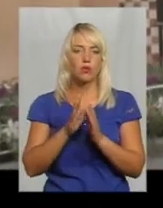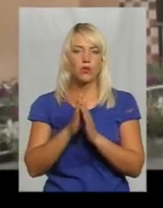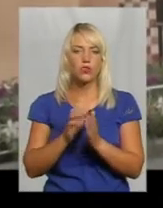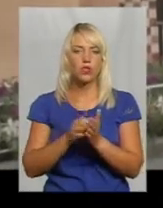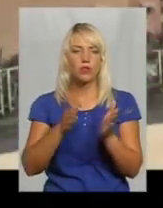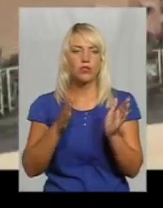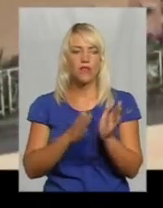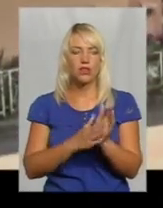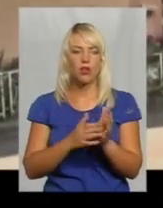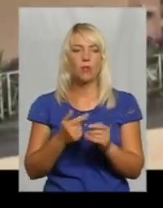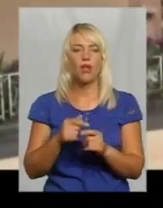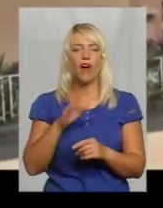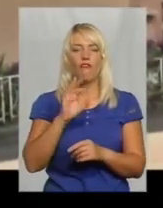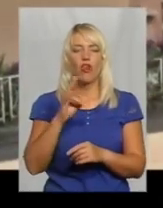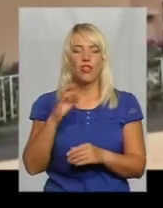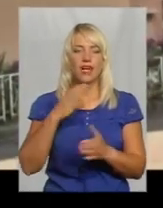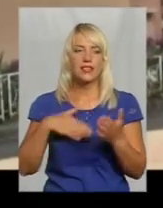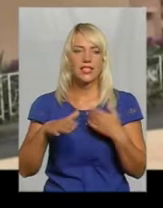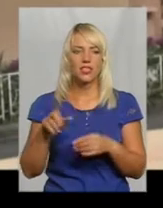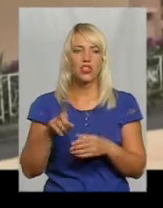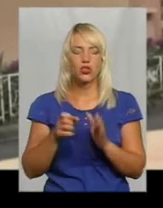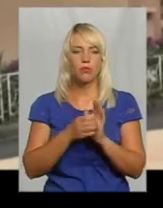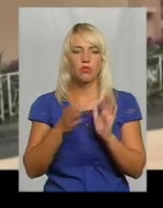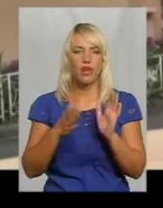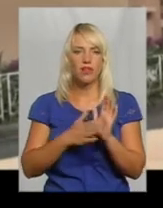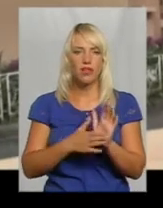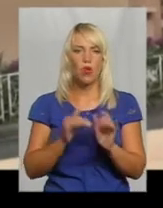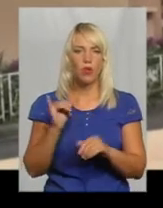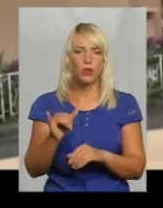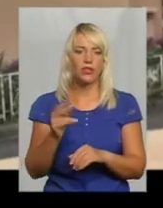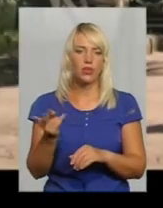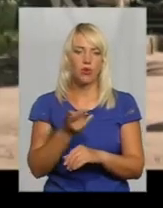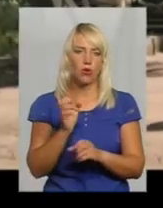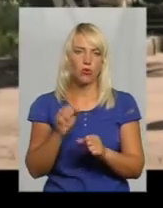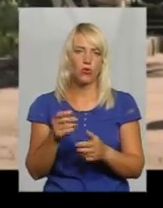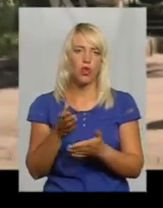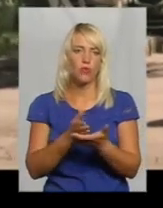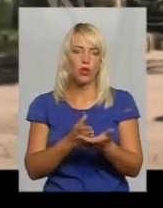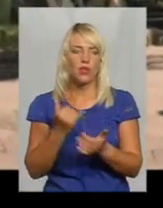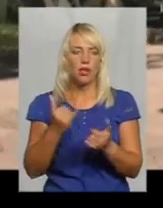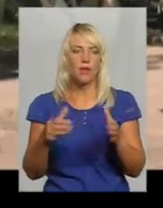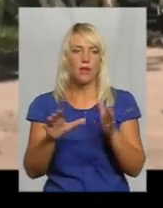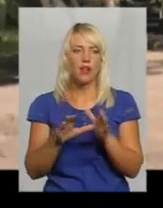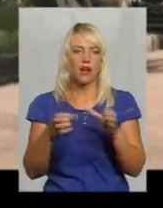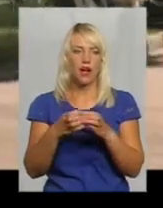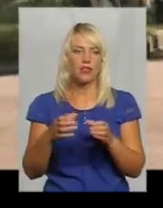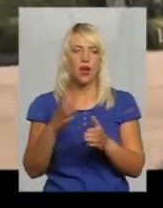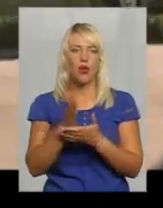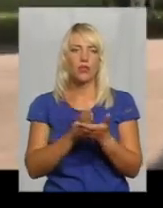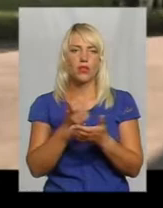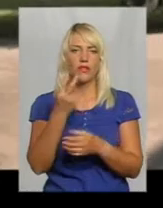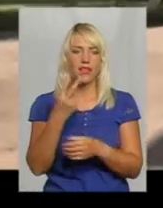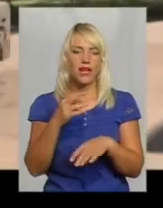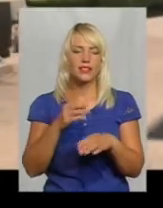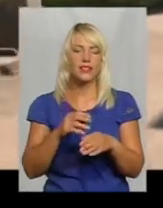на облік. Вона дуже зраділа, що поставили її на облік і можемо обслуговувати їх обох. Наразі бригада обслуговує 12